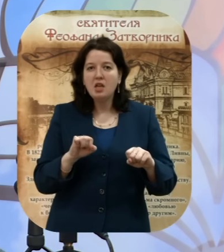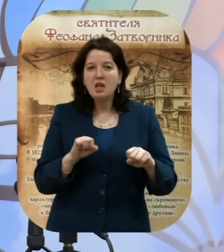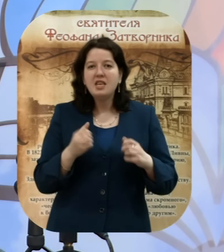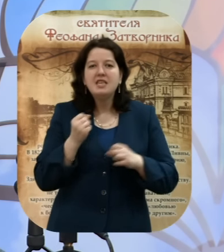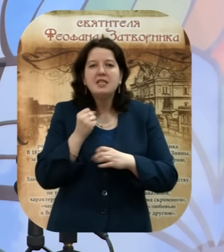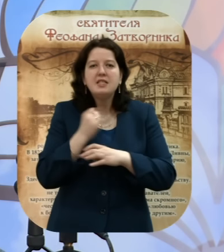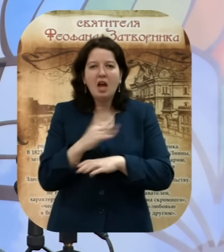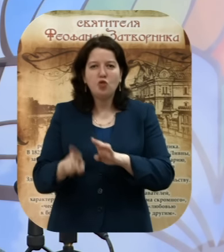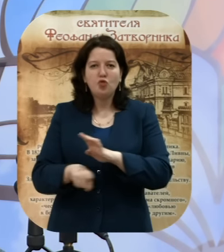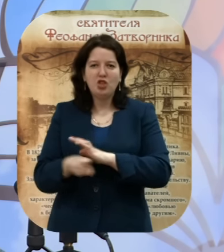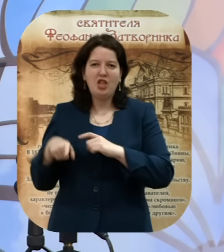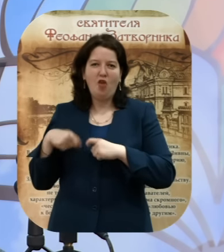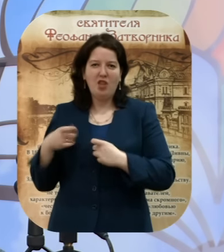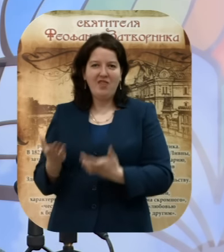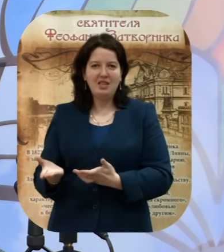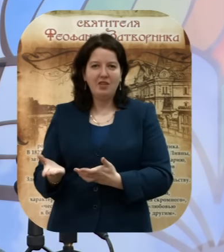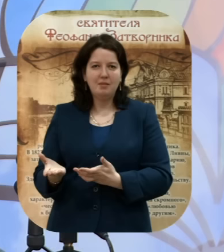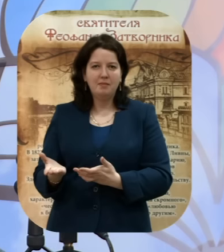завидую.